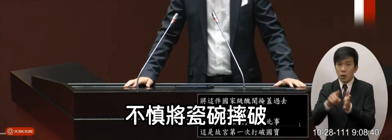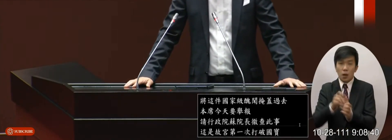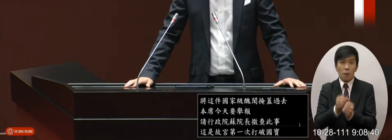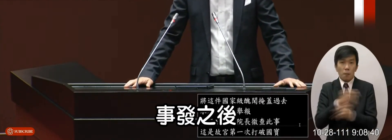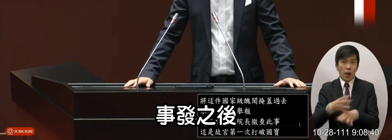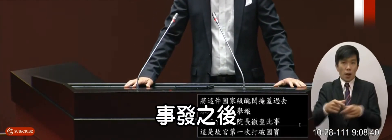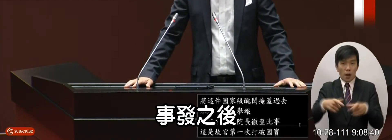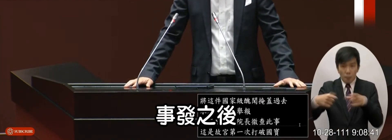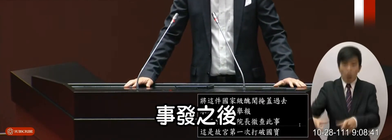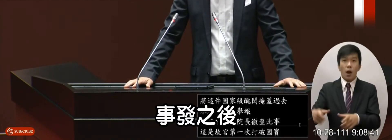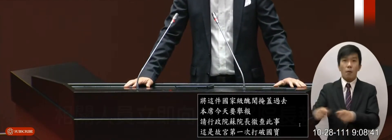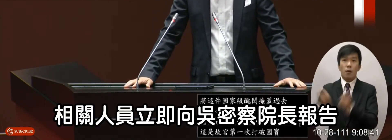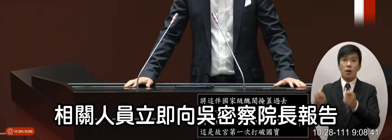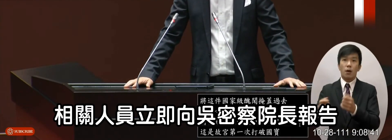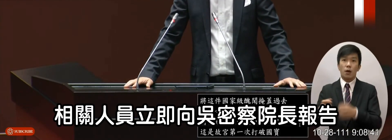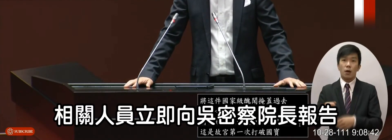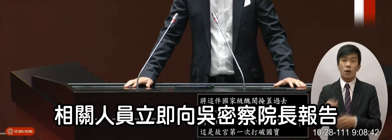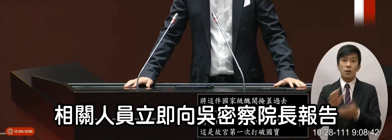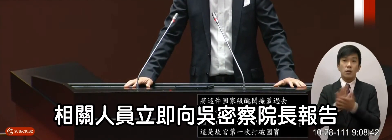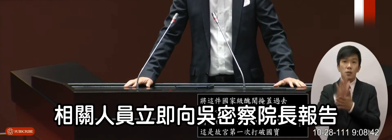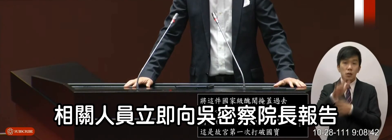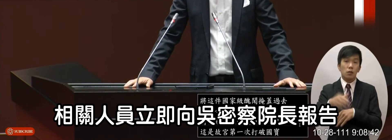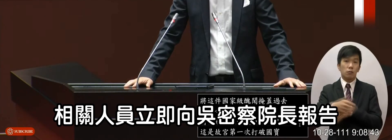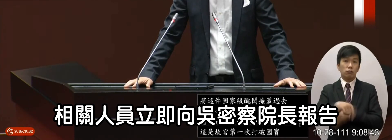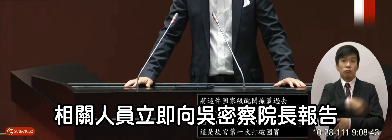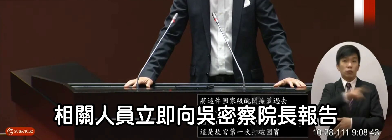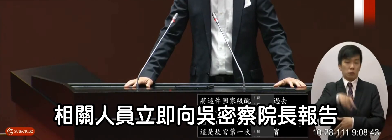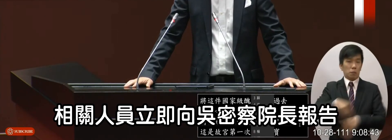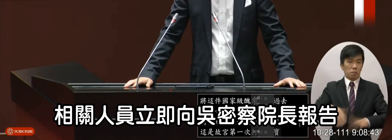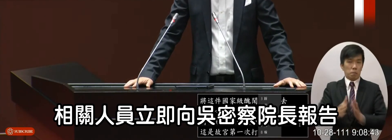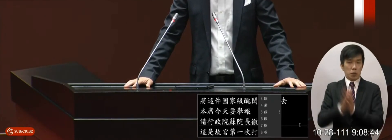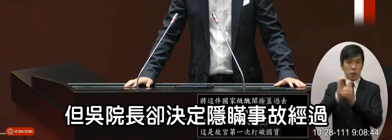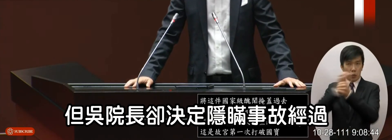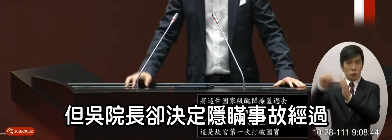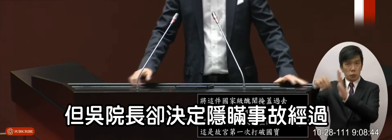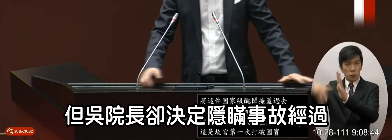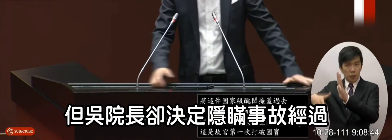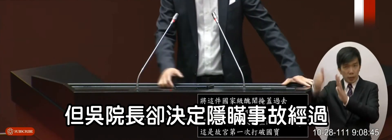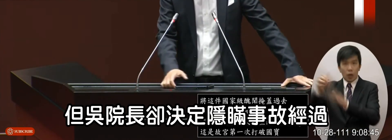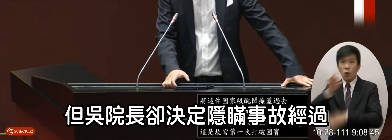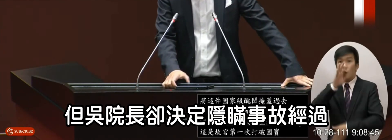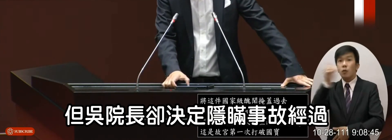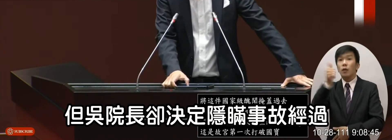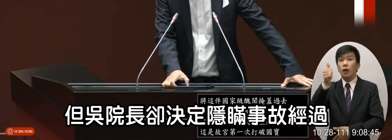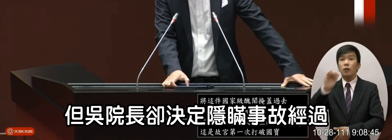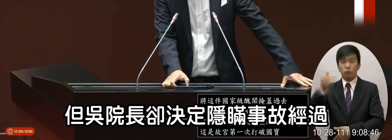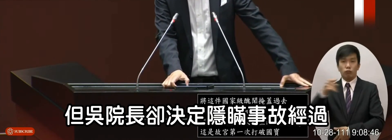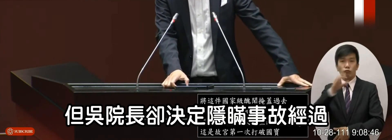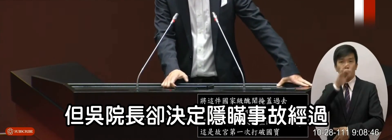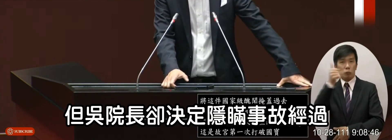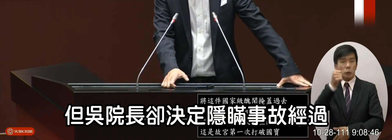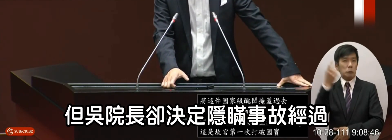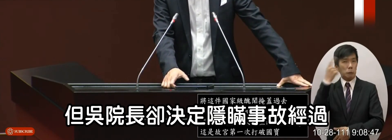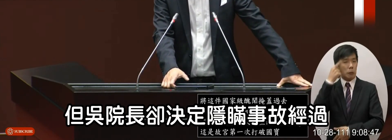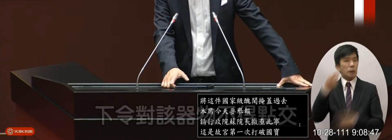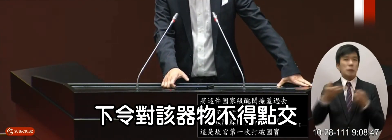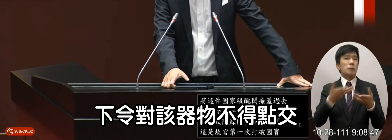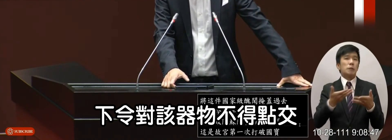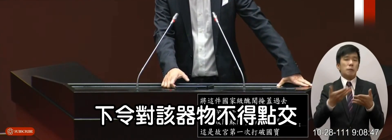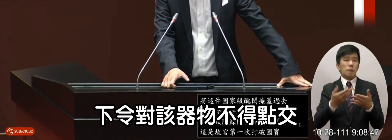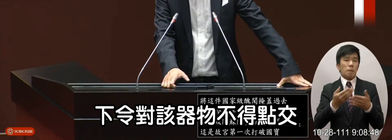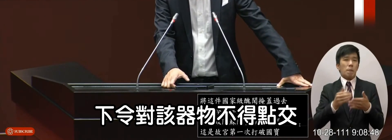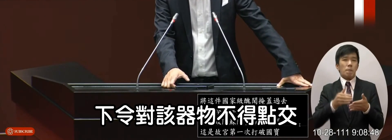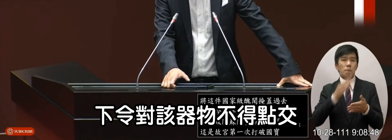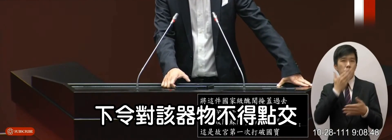破。事发之后，相关人员立即向吴密察院长报告，但吴院长却决定隐瞒事故经过，下